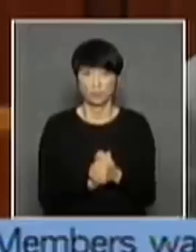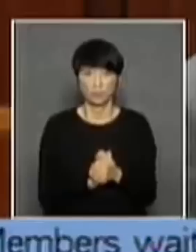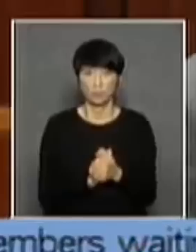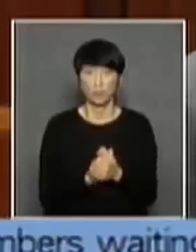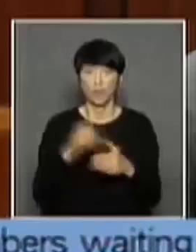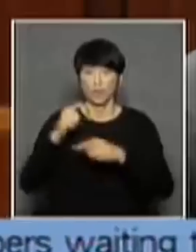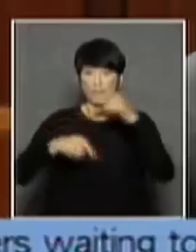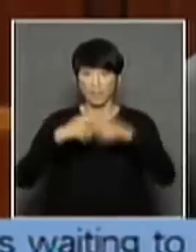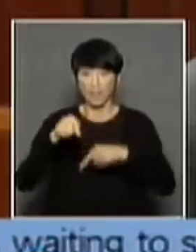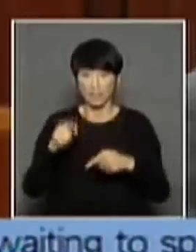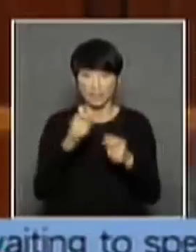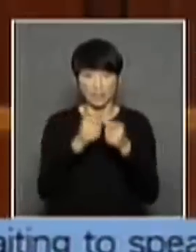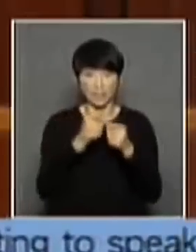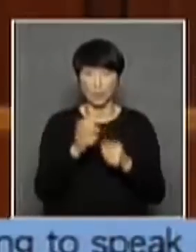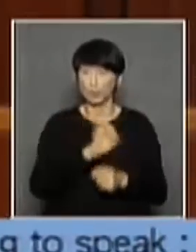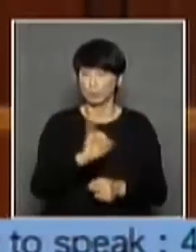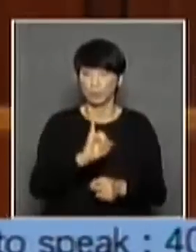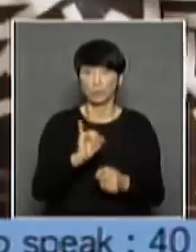论细节的。